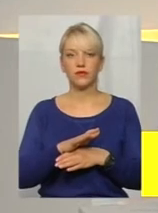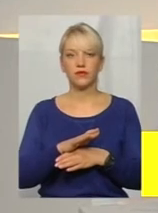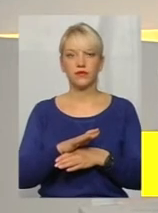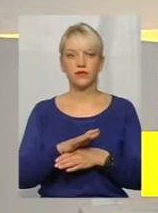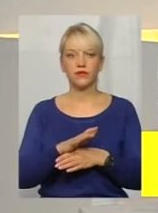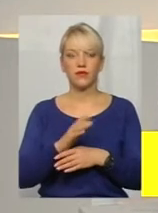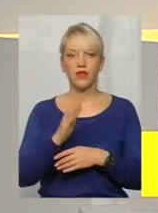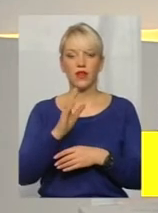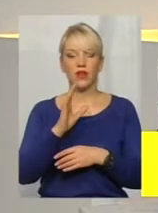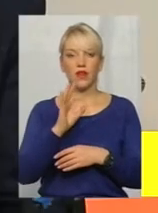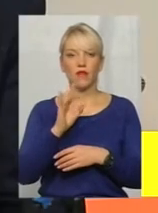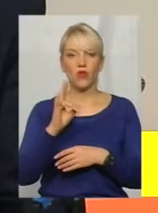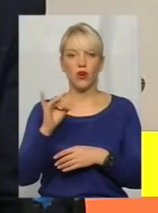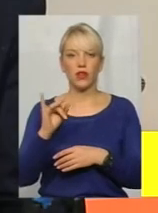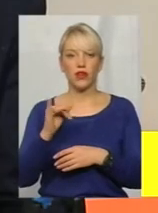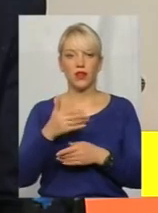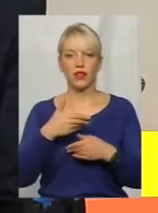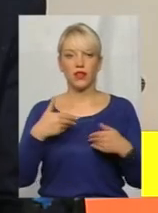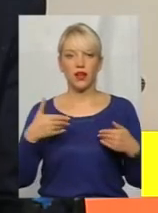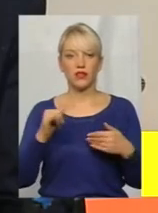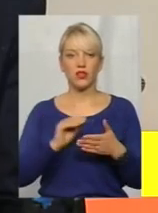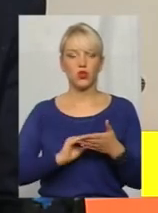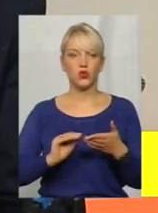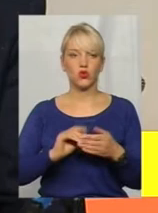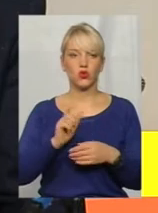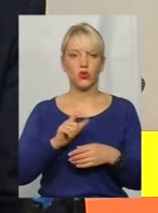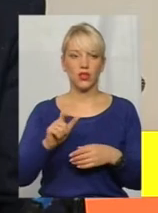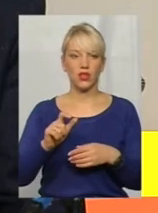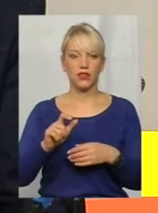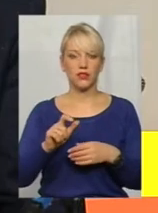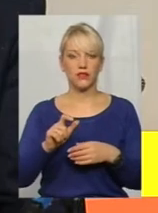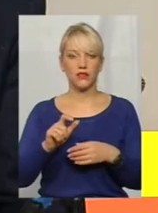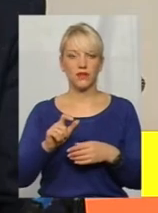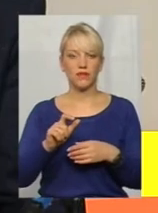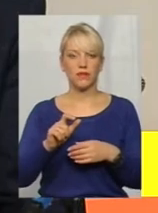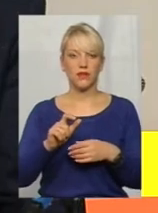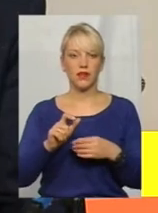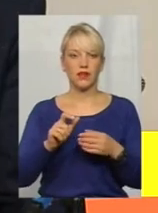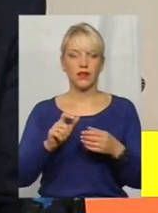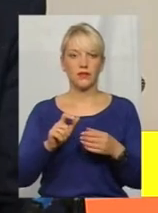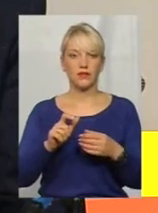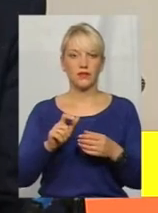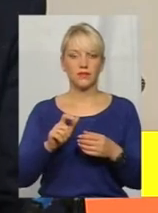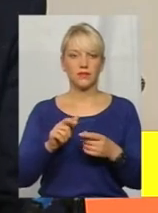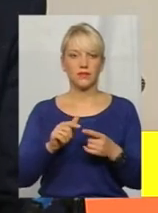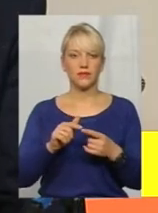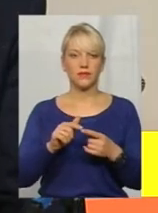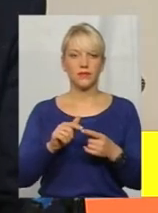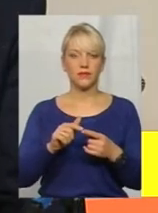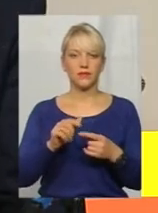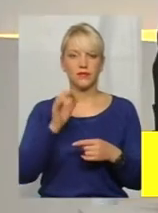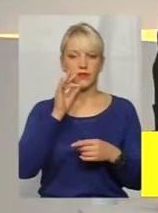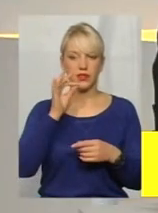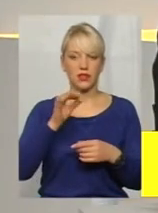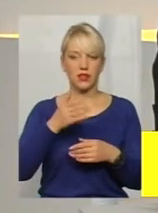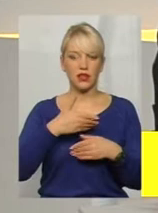вони нас і журналістів дали знати, і то сказали нам, що це